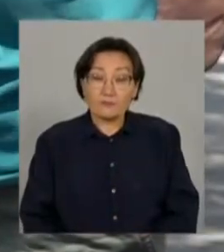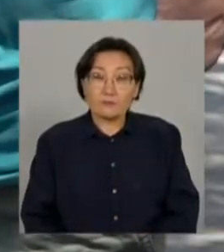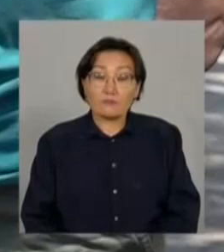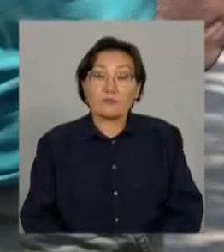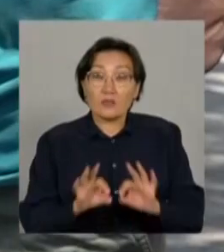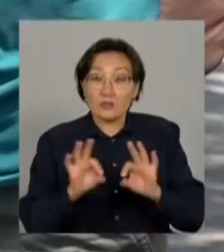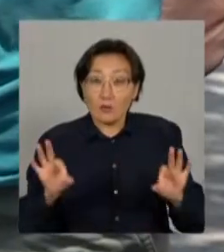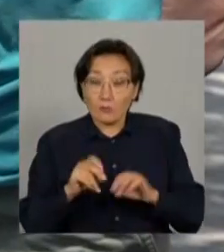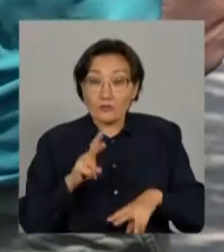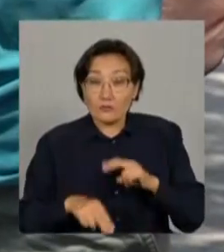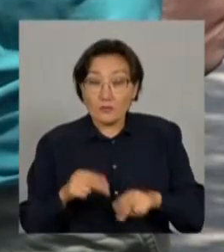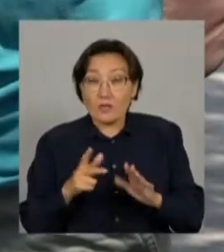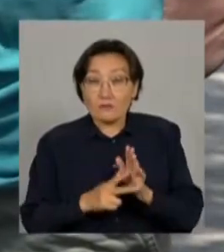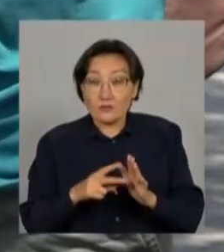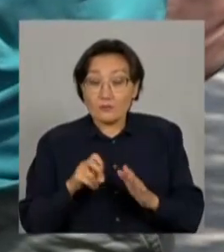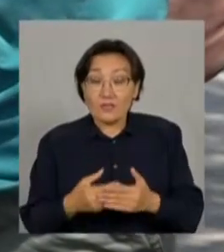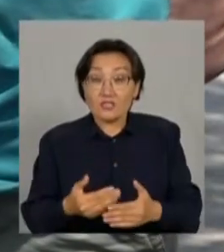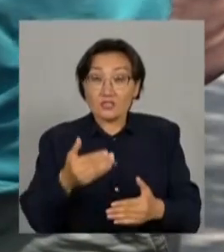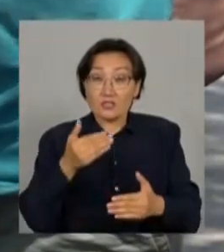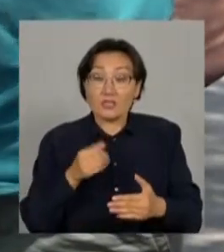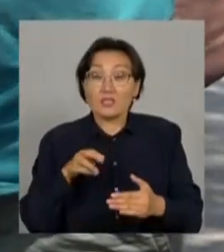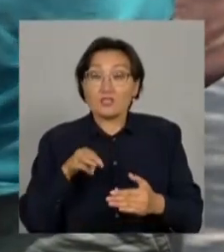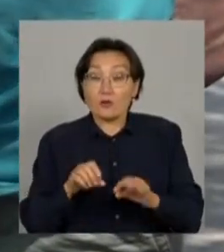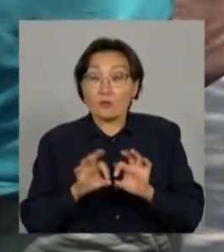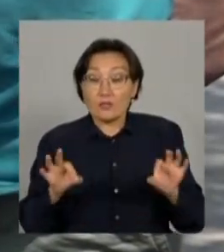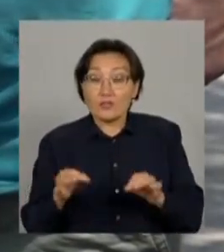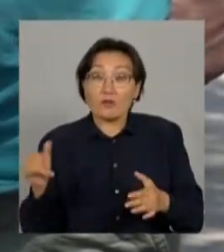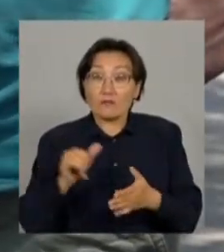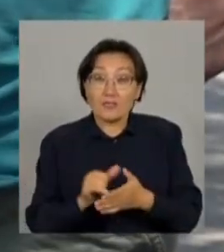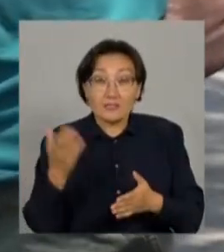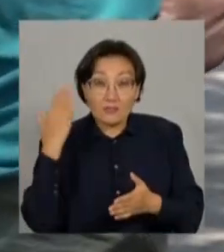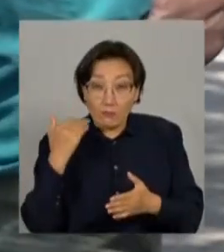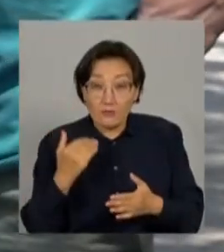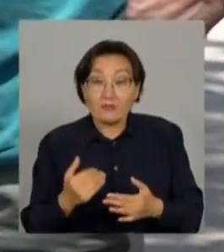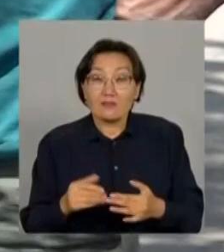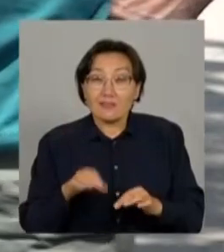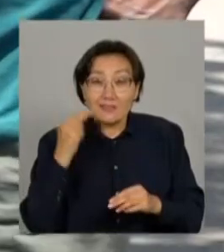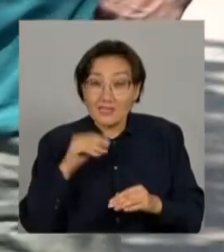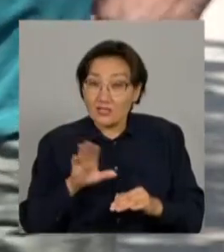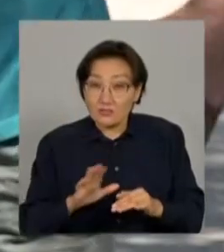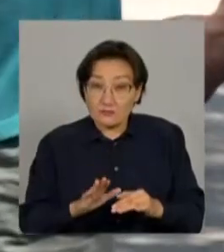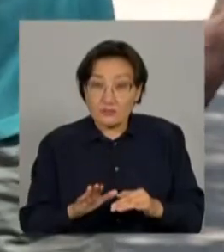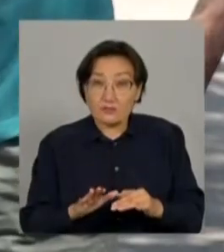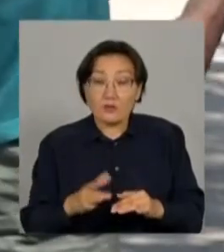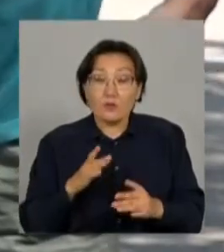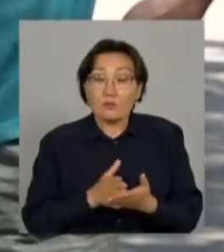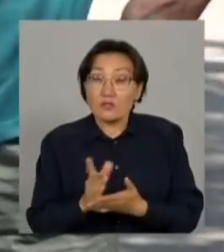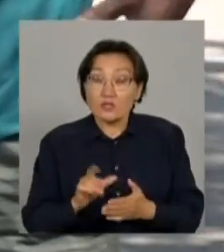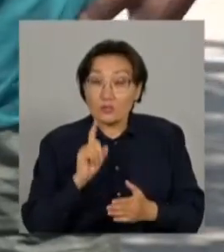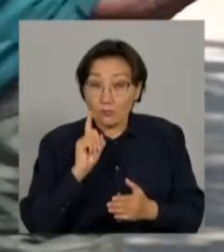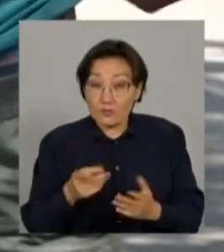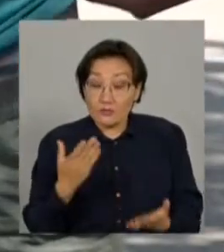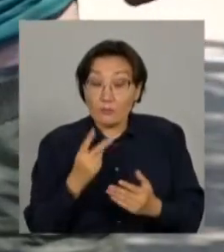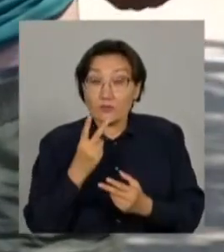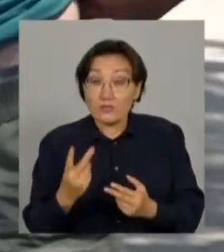Трубы были проложены еще 80 лет назад. Те трубы, что были поставлены недавно, совсем некачественные. Они не прослужили и года. Если